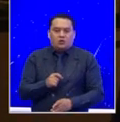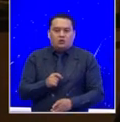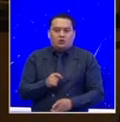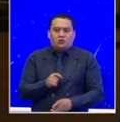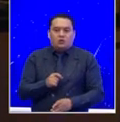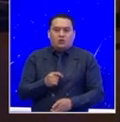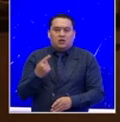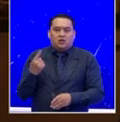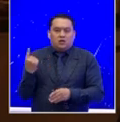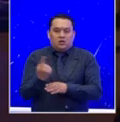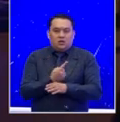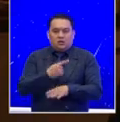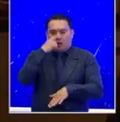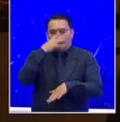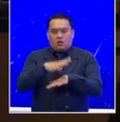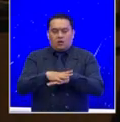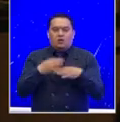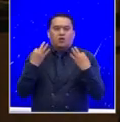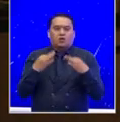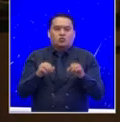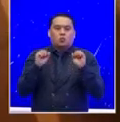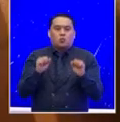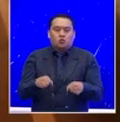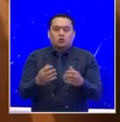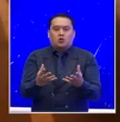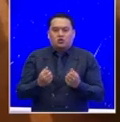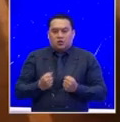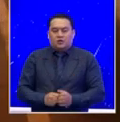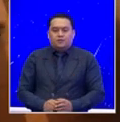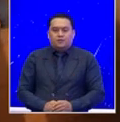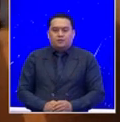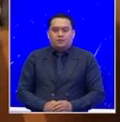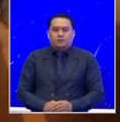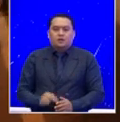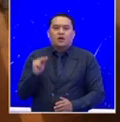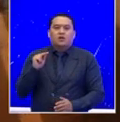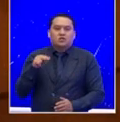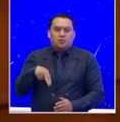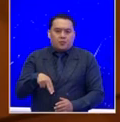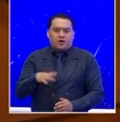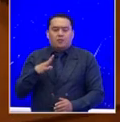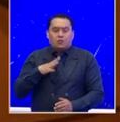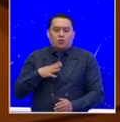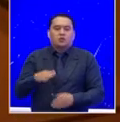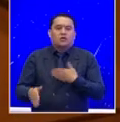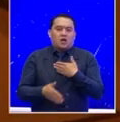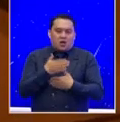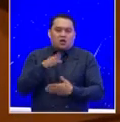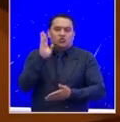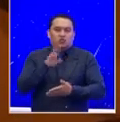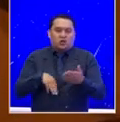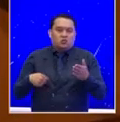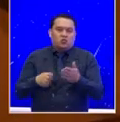разработан единый пропуск в Акимате области, где они могут получить. К нарушителям режима будут применены законные меры наказания от штрафов